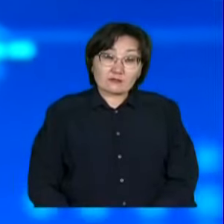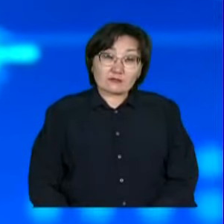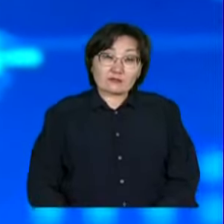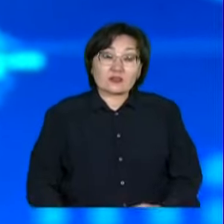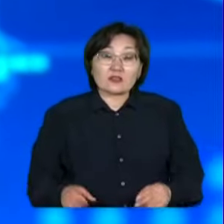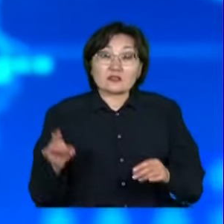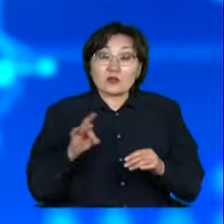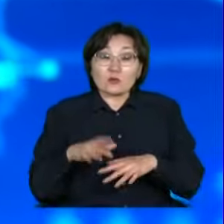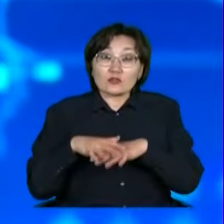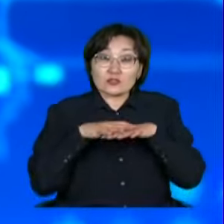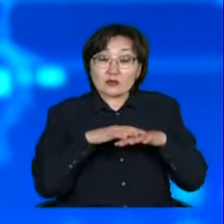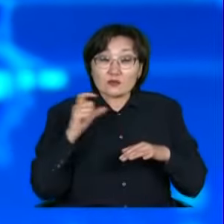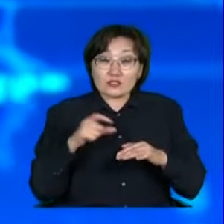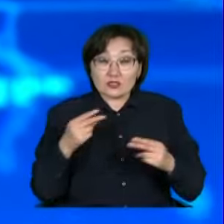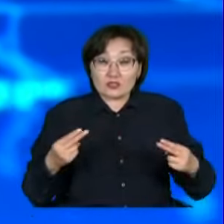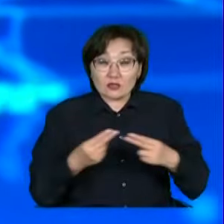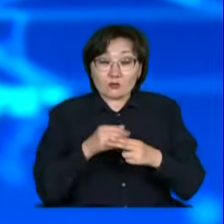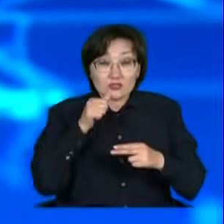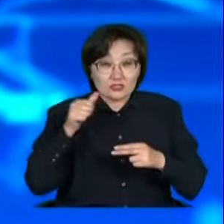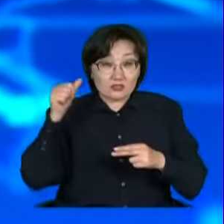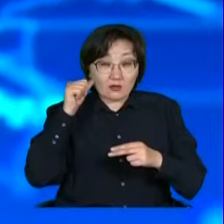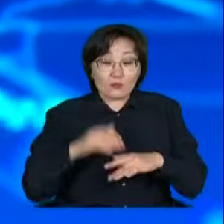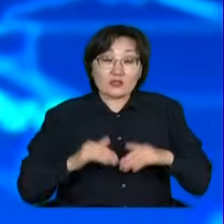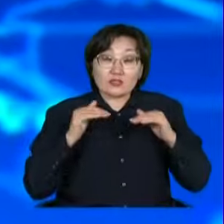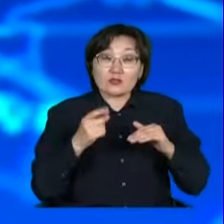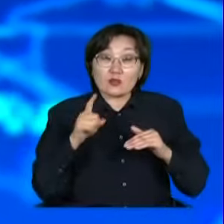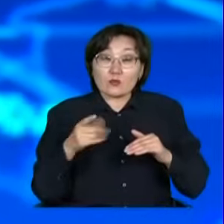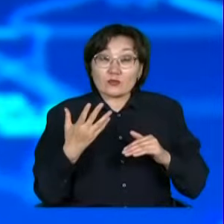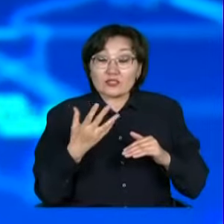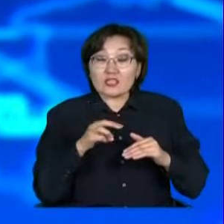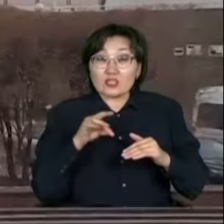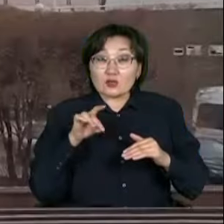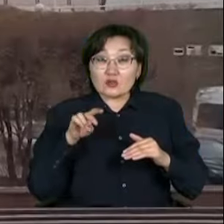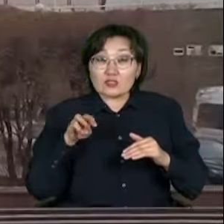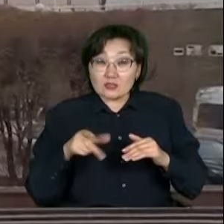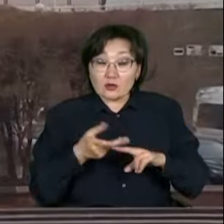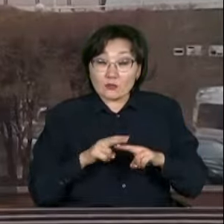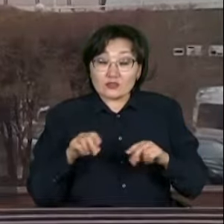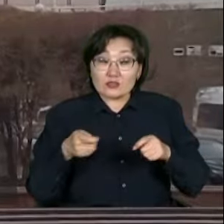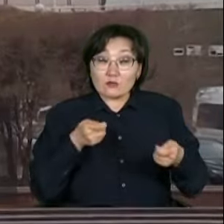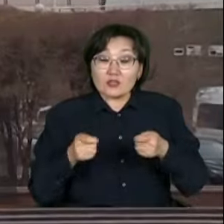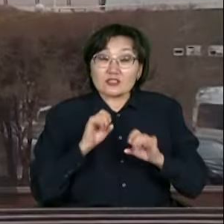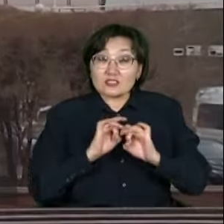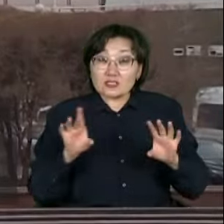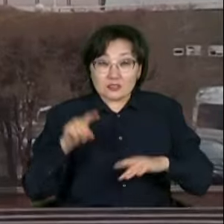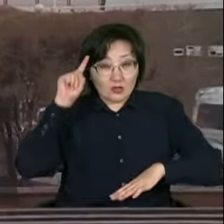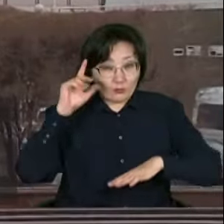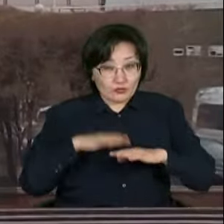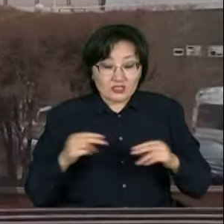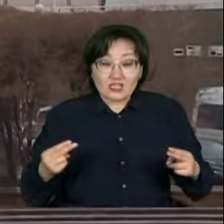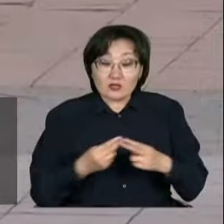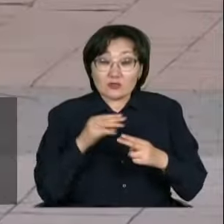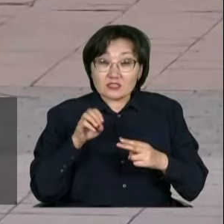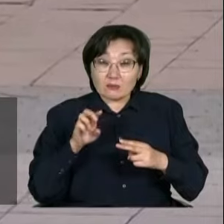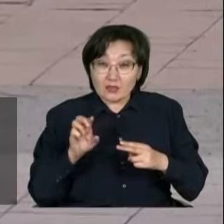Объем инвестиций в экономику Астаны за прошлый год превысил 1,5 триллиона тенге. Об этом президенту доложил аким столицы Жеңіс